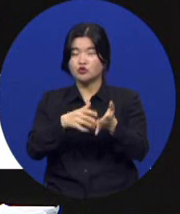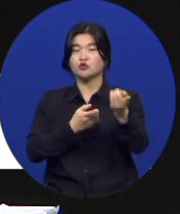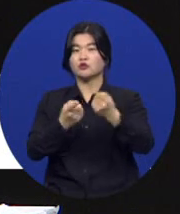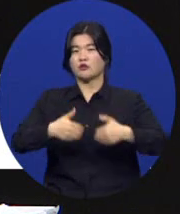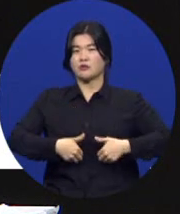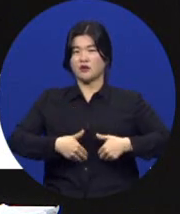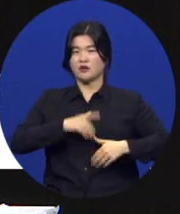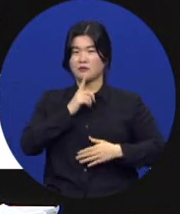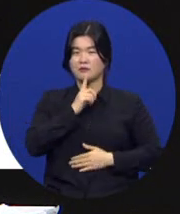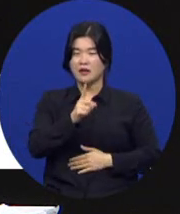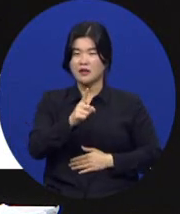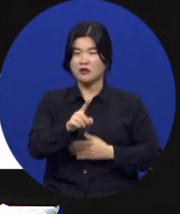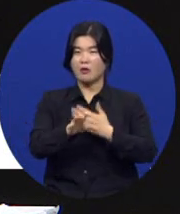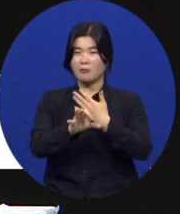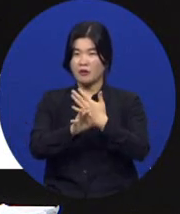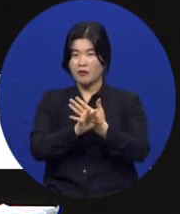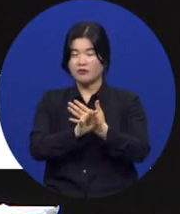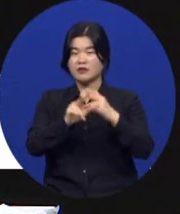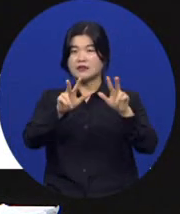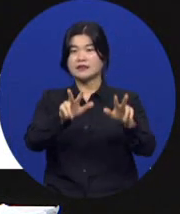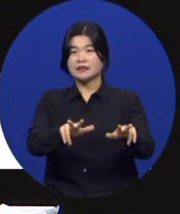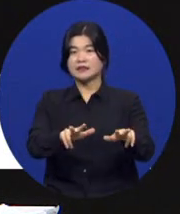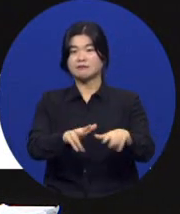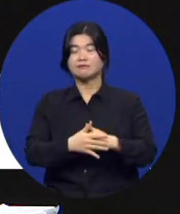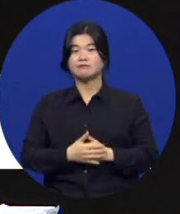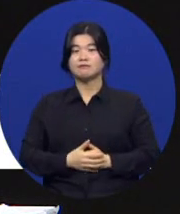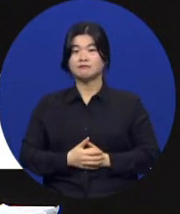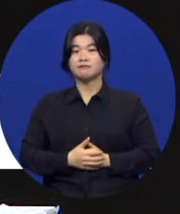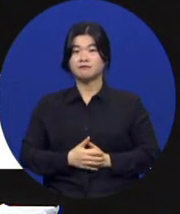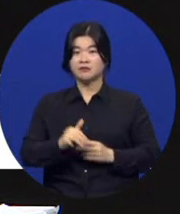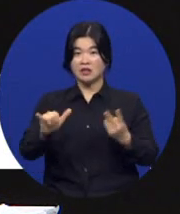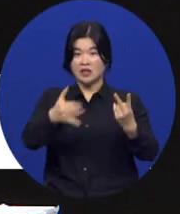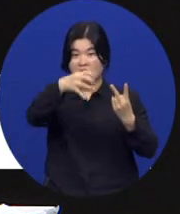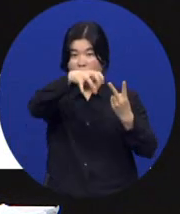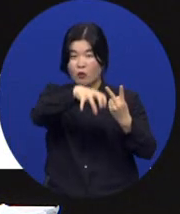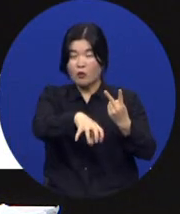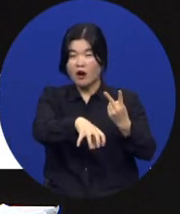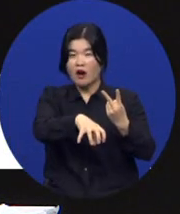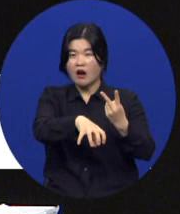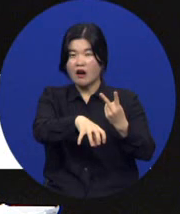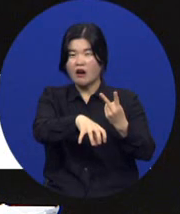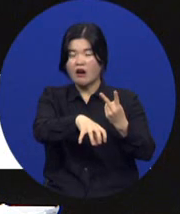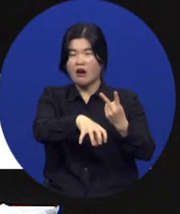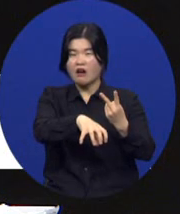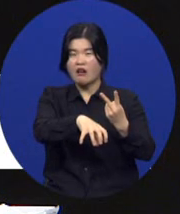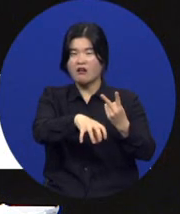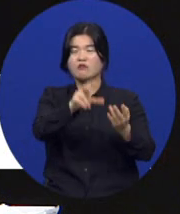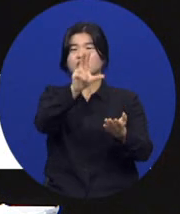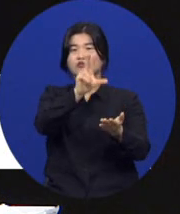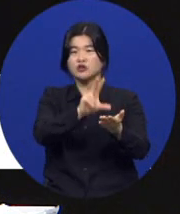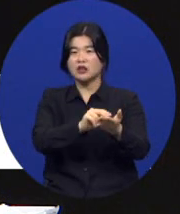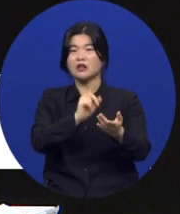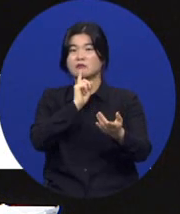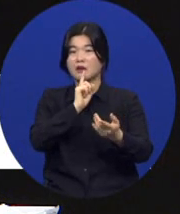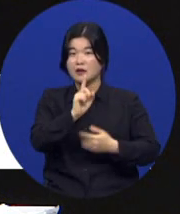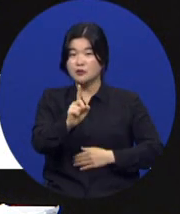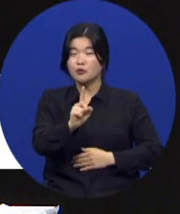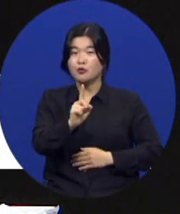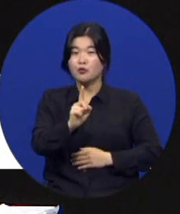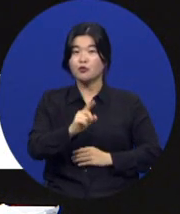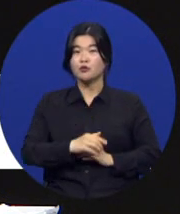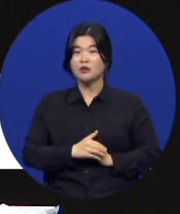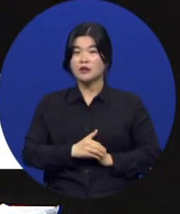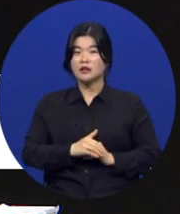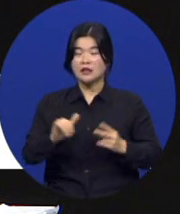것이거든요 그렇다면 지금 뭐 j 공항 그런 그런 관점에서 제공한 문제도 사실은 어